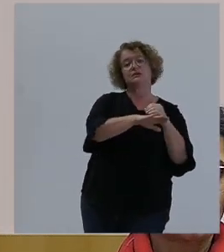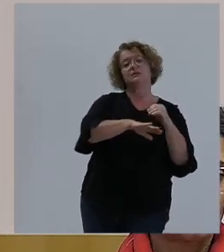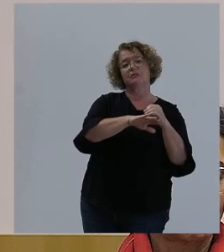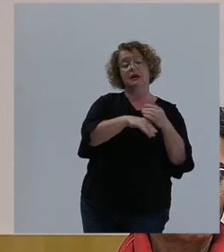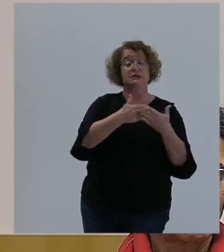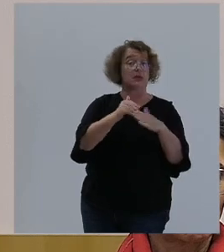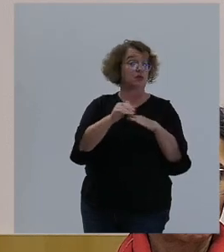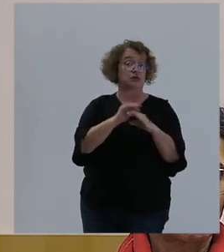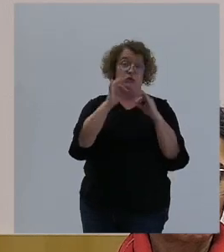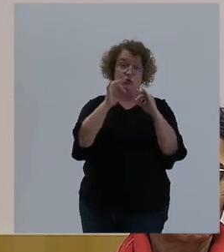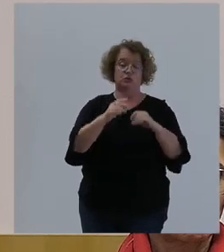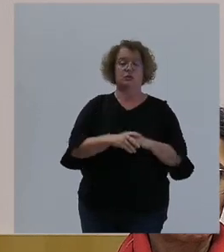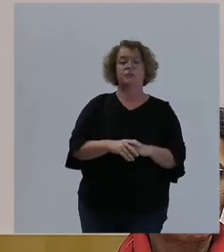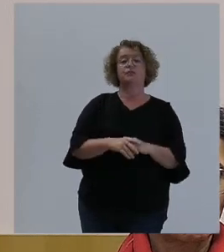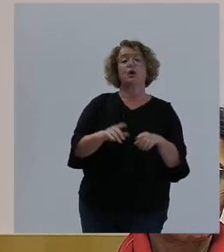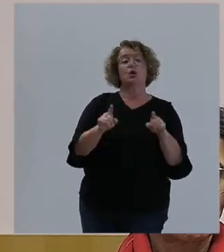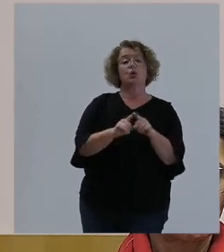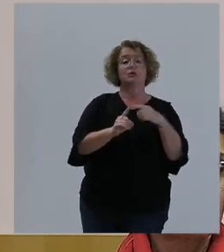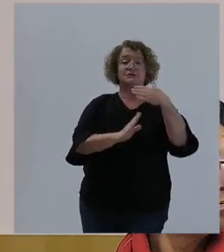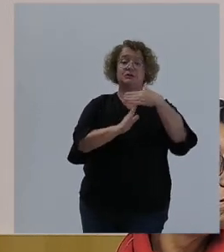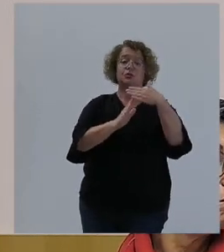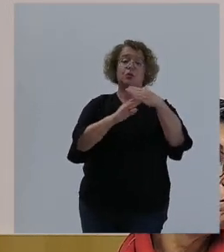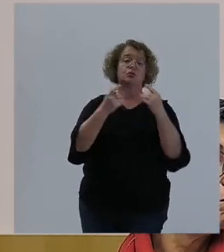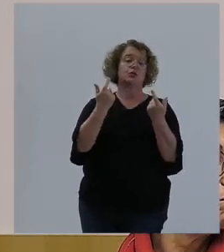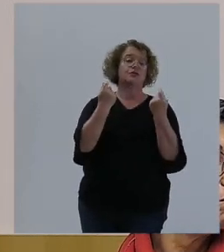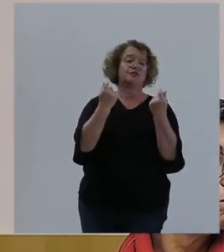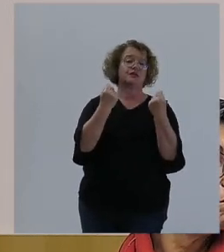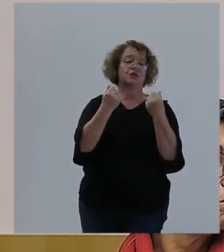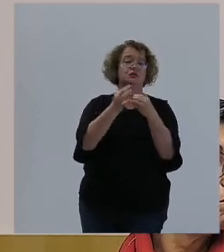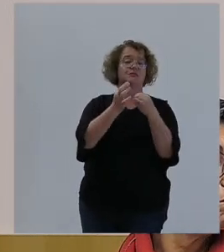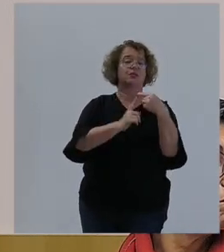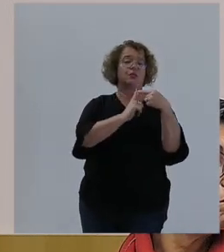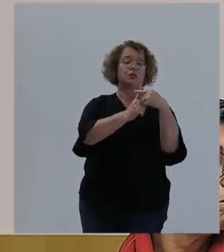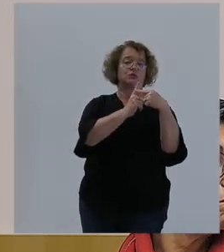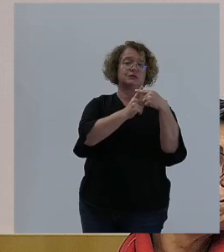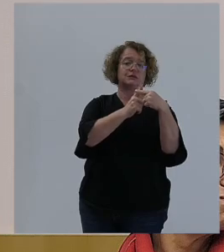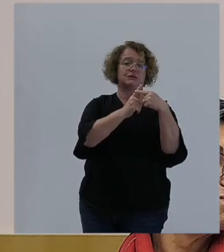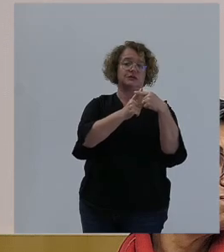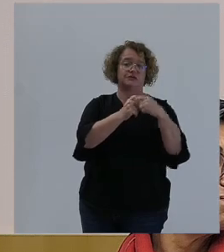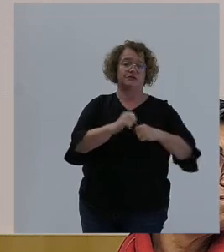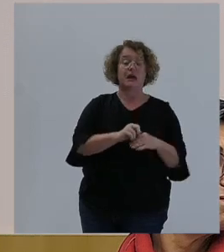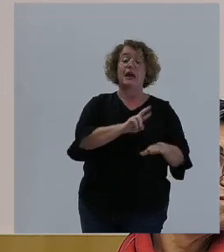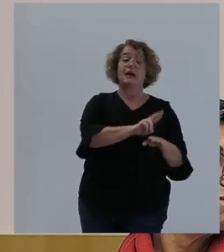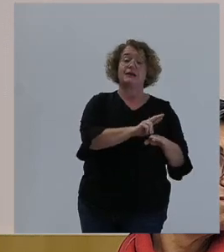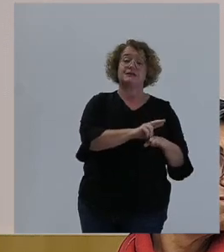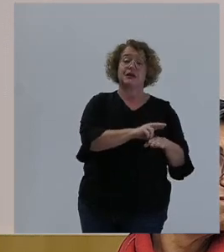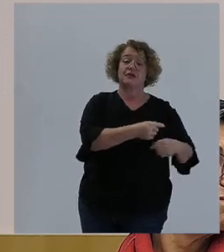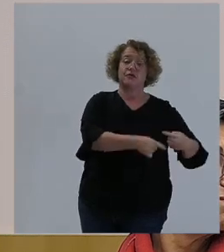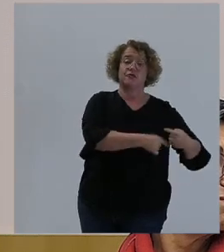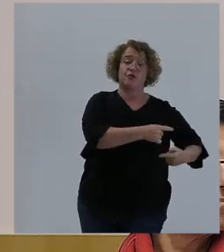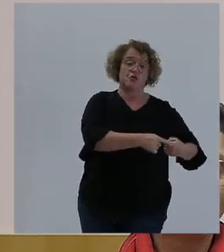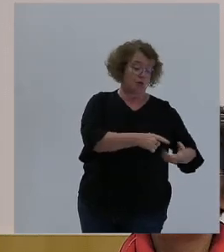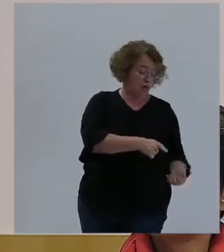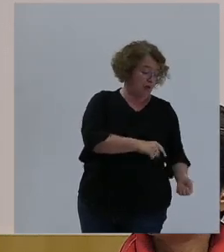bonne politique. Et les comptes financiers, en fait, finissent en positif, pas en faisant des réserves. Le fonds de roulement, on en a déjà parlé, est déjà